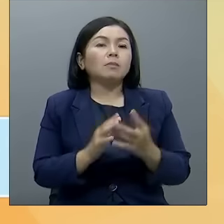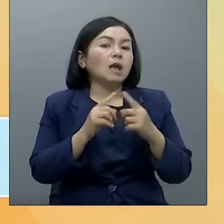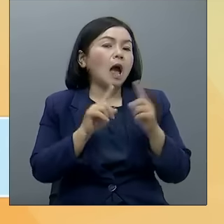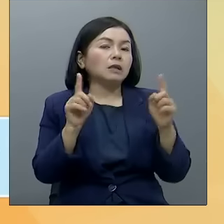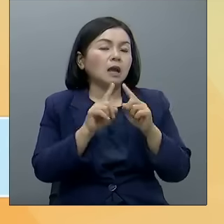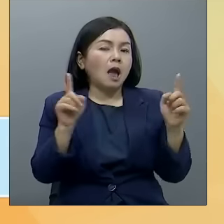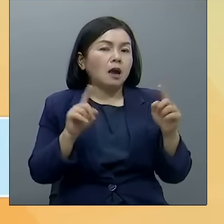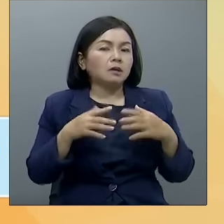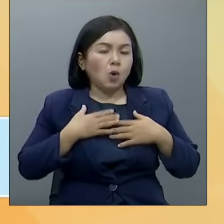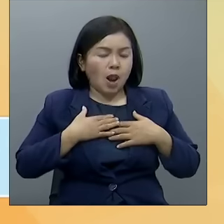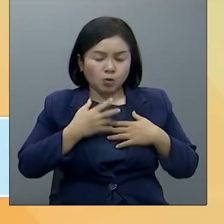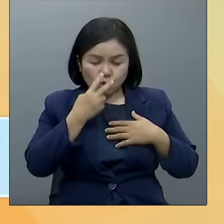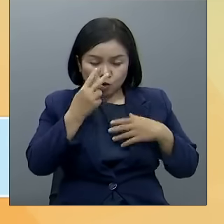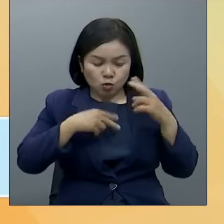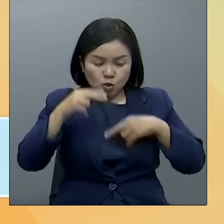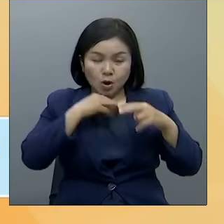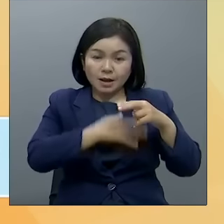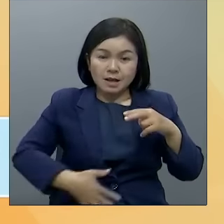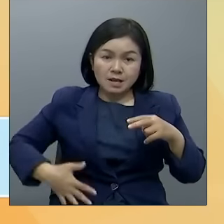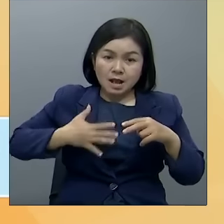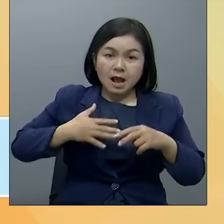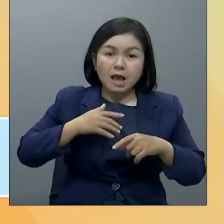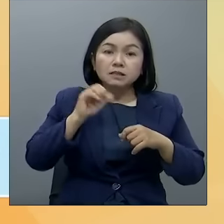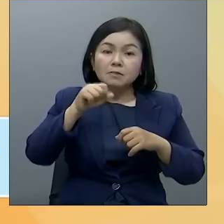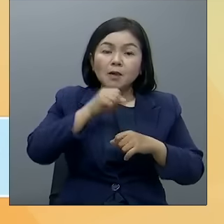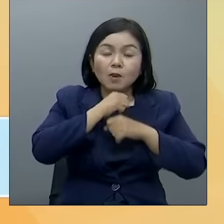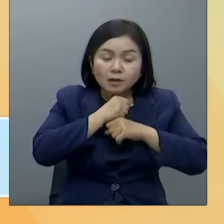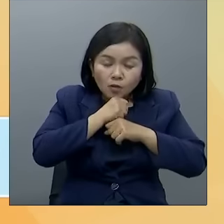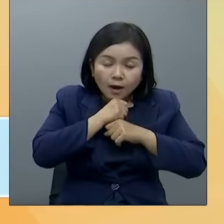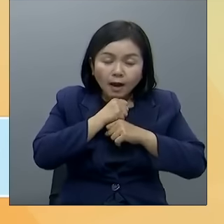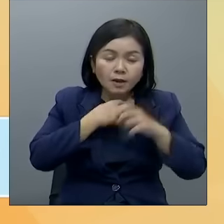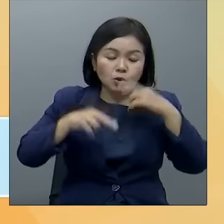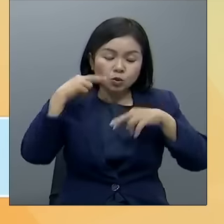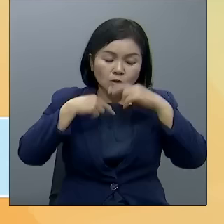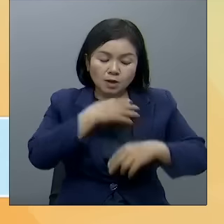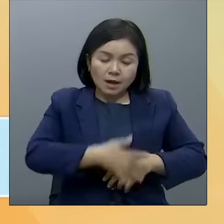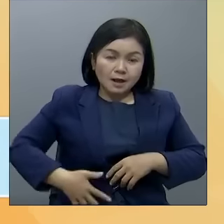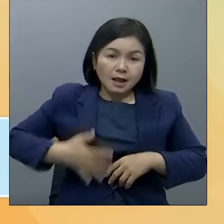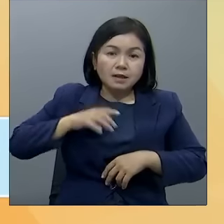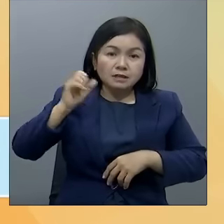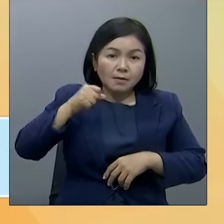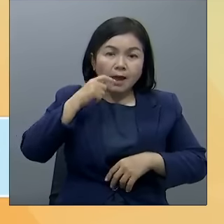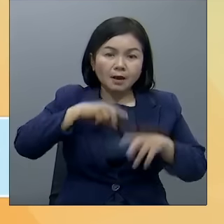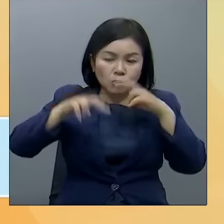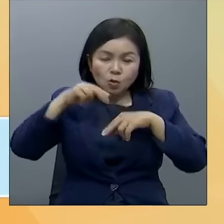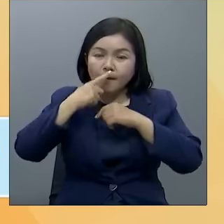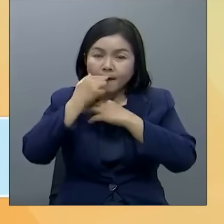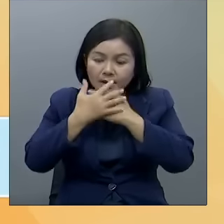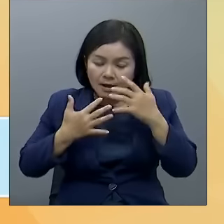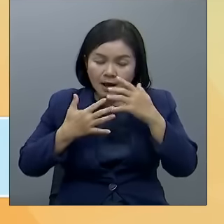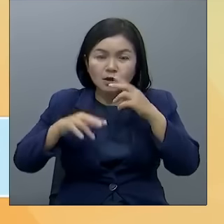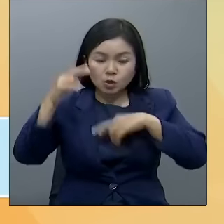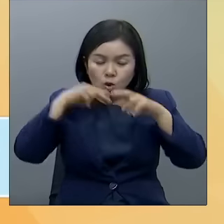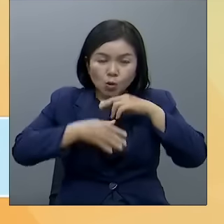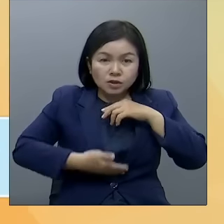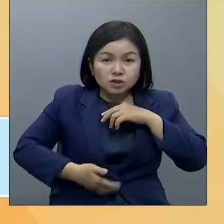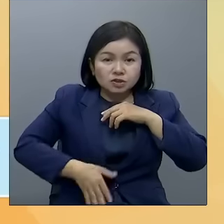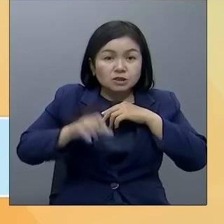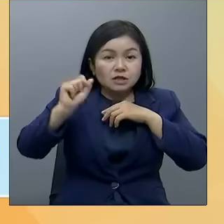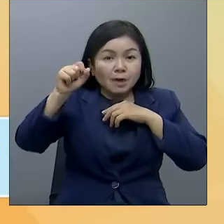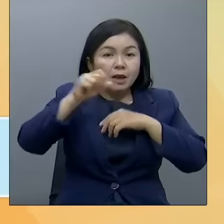มีการเช็คอัพประจำปีอยู่แล้วนะครับเวลาเราไปเช็คอัพประจำปีเนี่ยเราก็จะมีการตรวจ ตรวจเลือดตรวจปัสสาวะนะครับอันนั้นเนี่ย